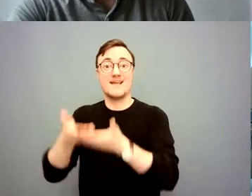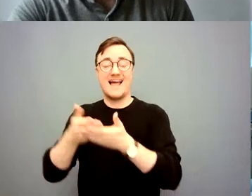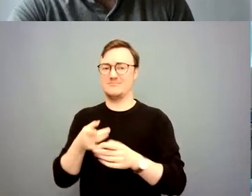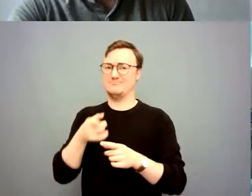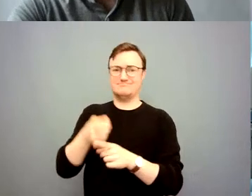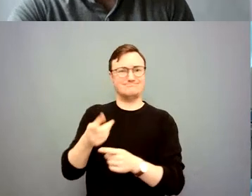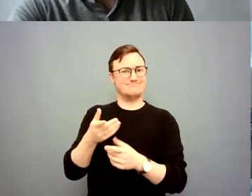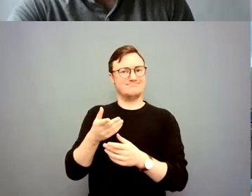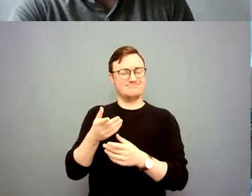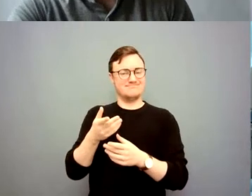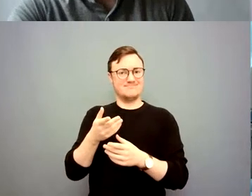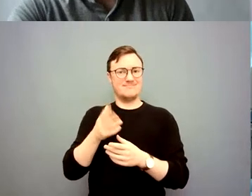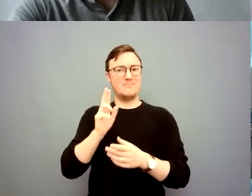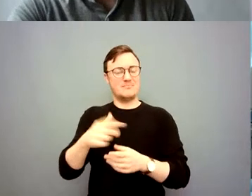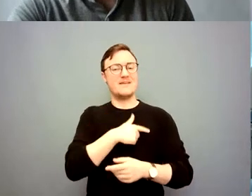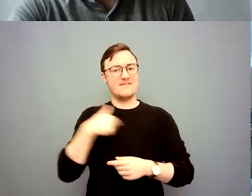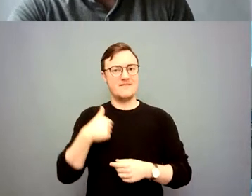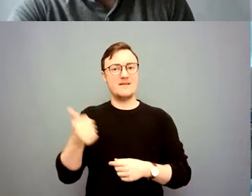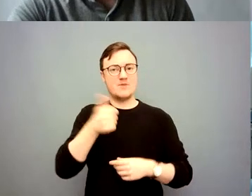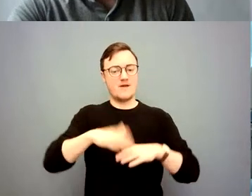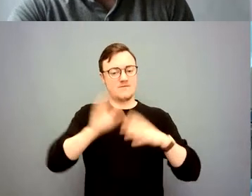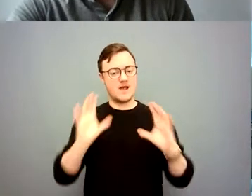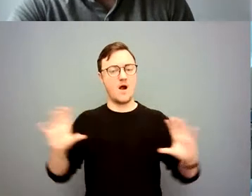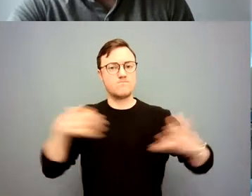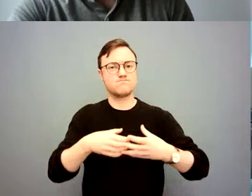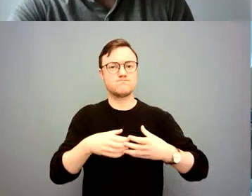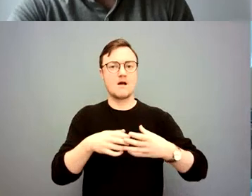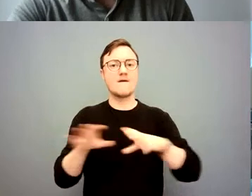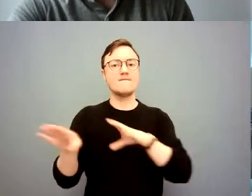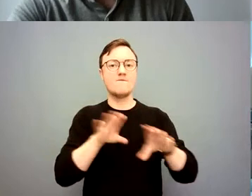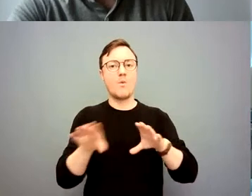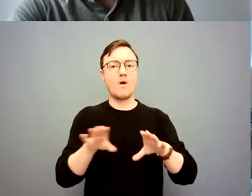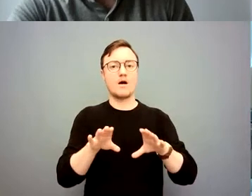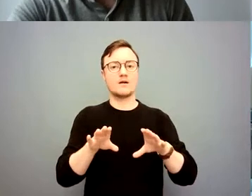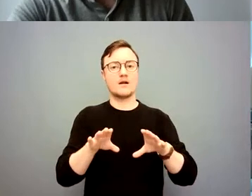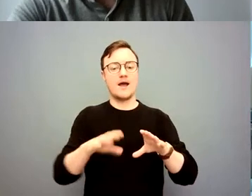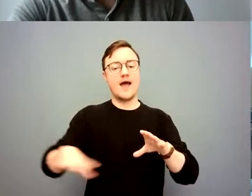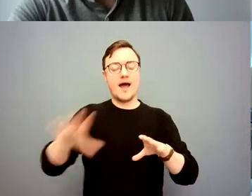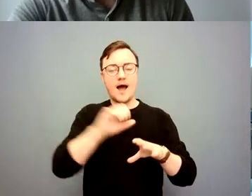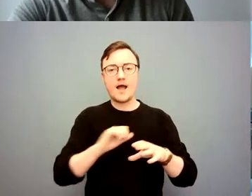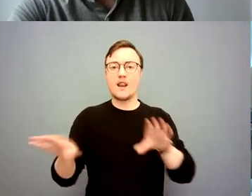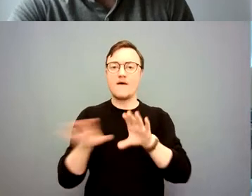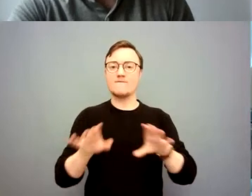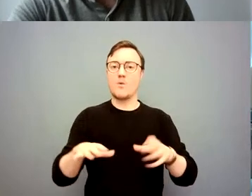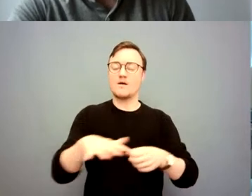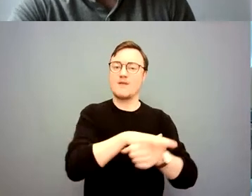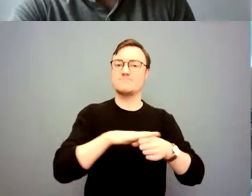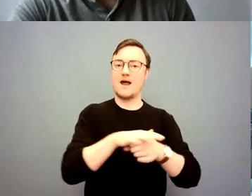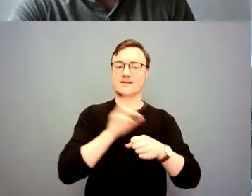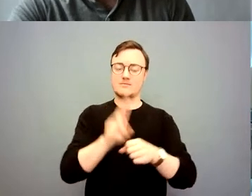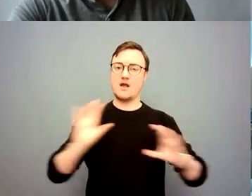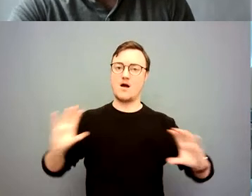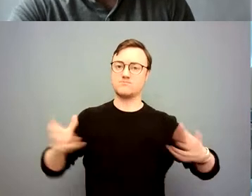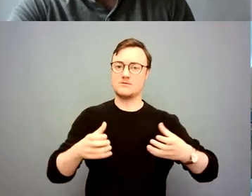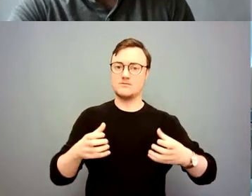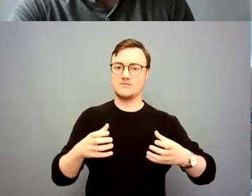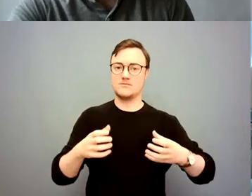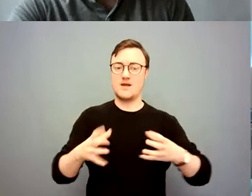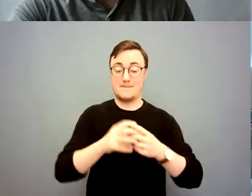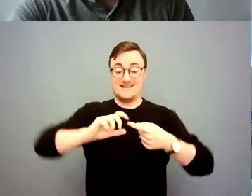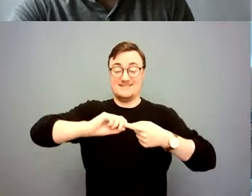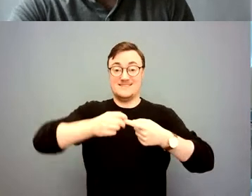minskade stuprör med alla de här vårdmarknaderna och se till så att vårdcentralerna faktiskt blir navet.